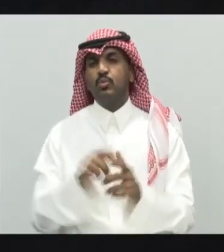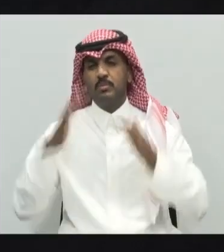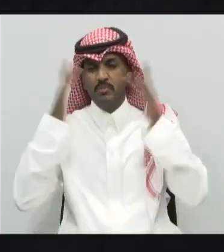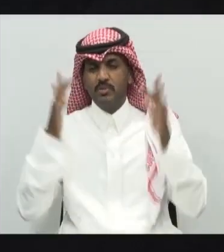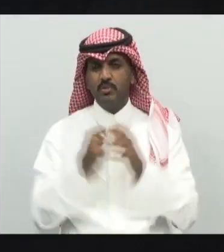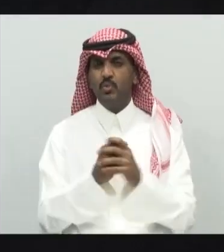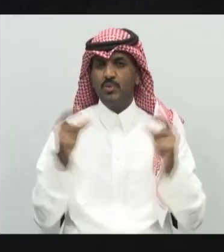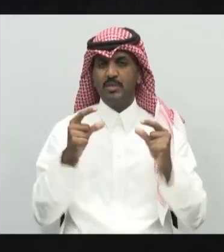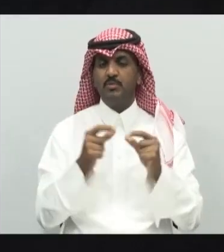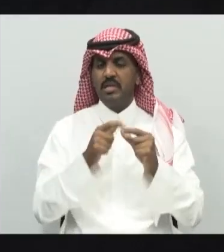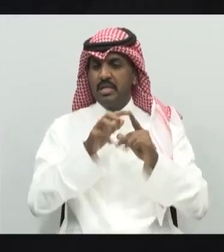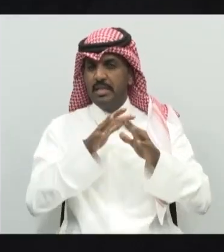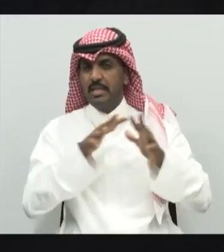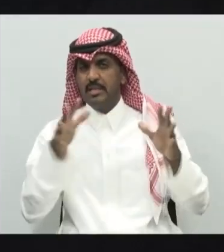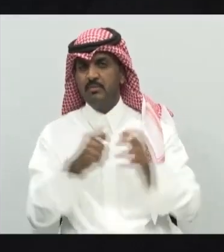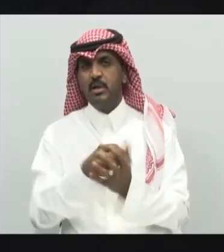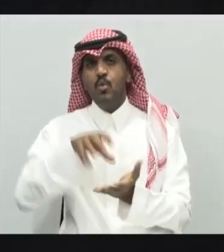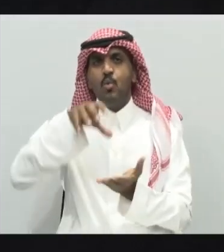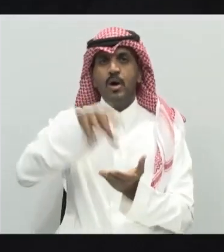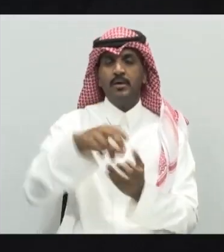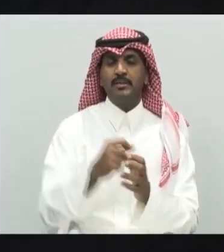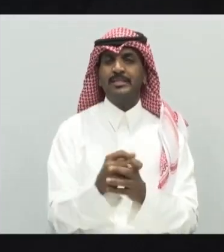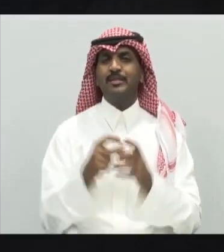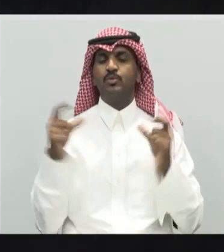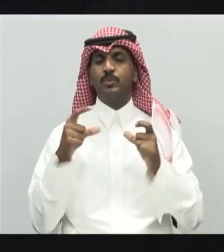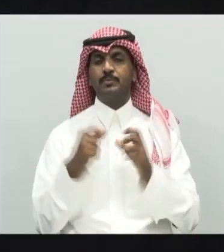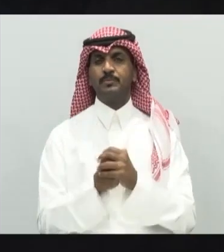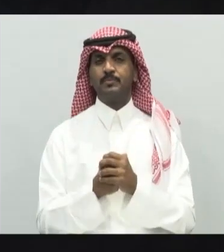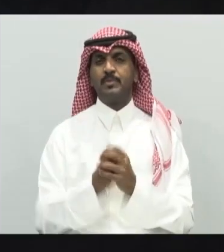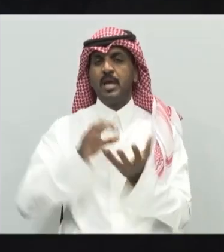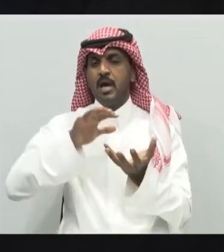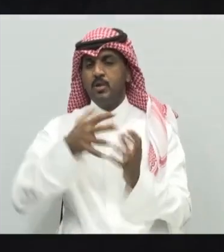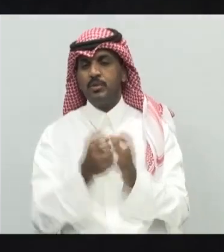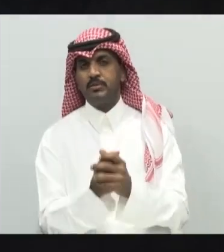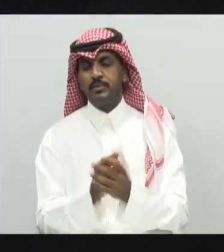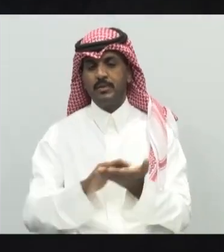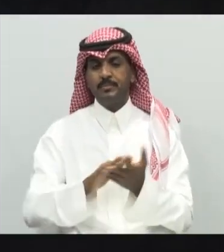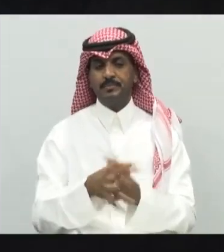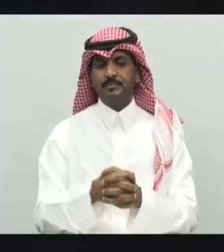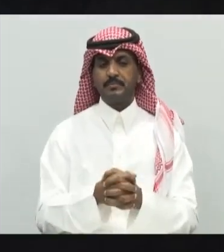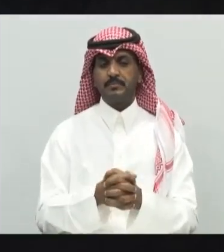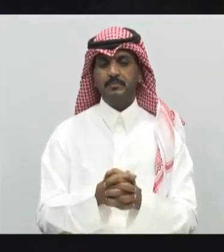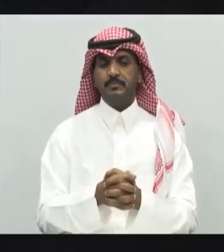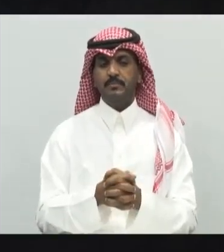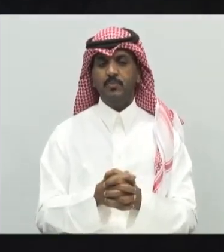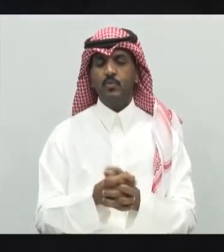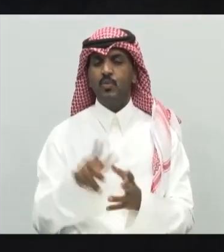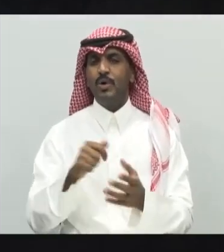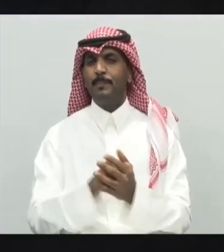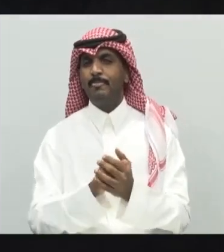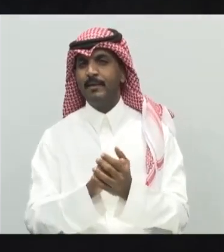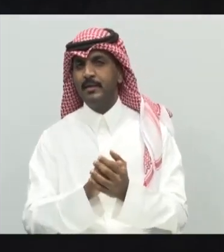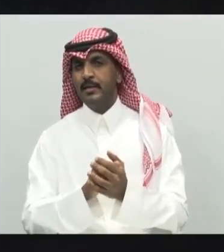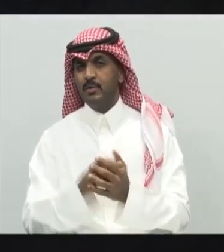واستدلوا بالكثير من الوقائع التي تدل على كرويه الارض ايضا علم الخرائط